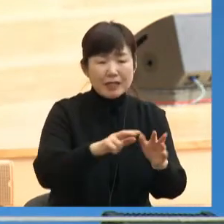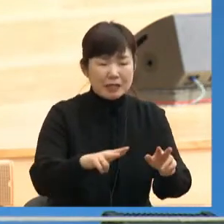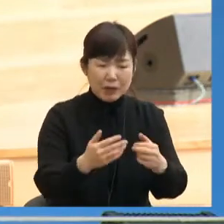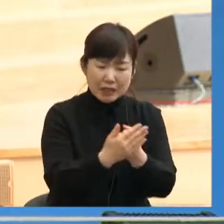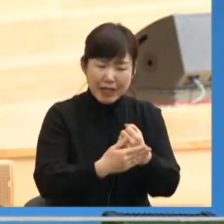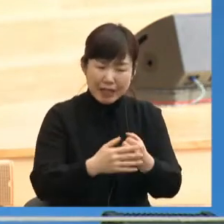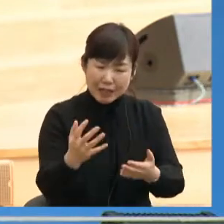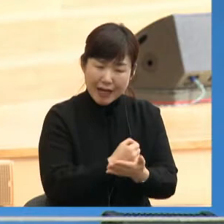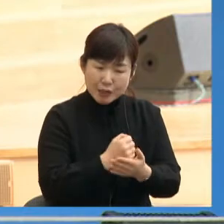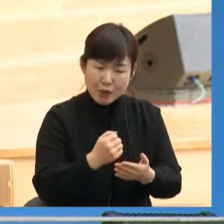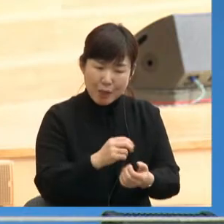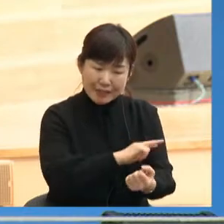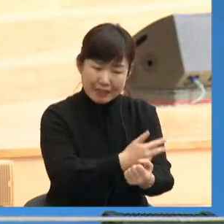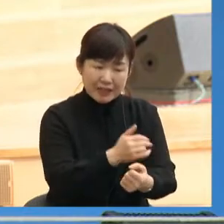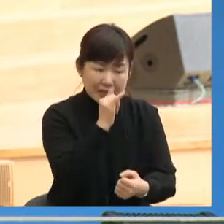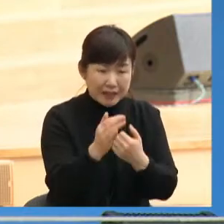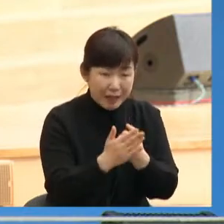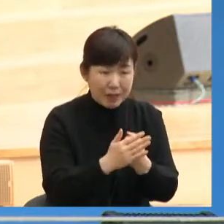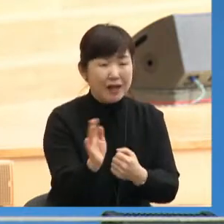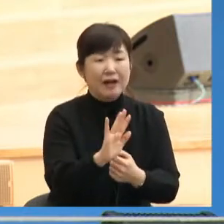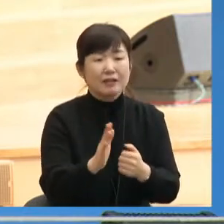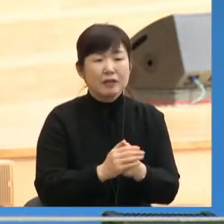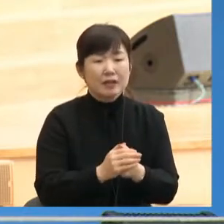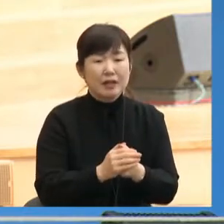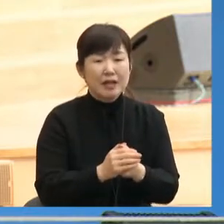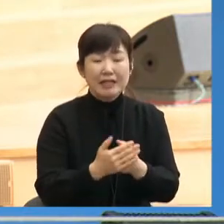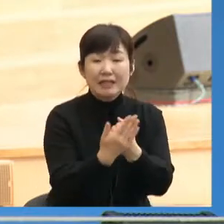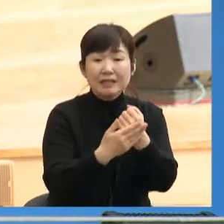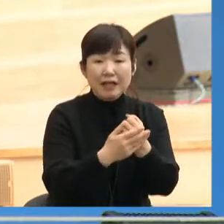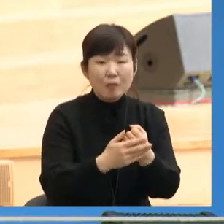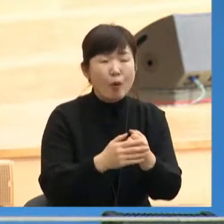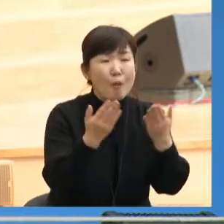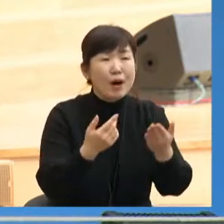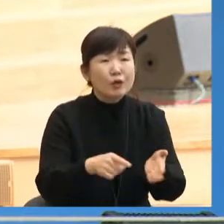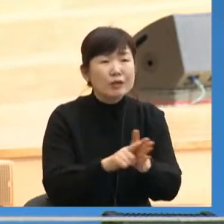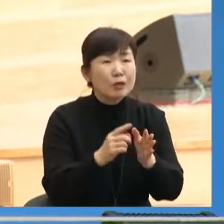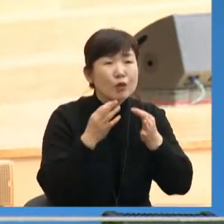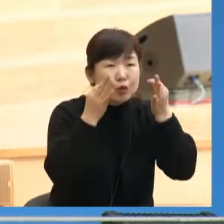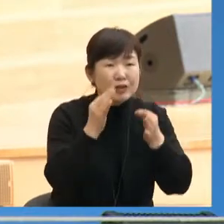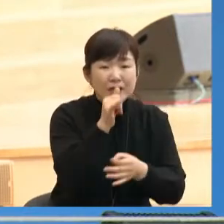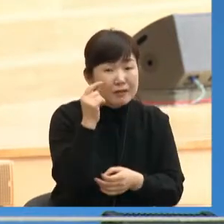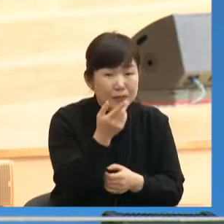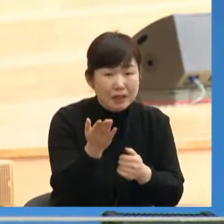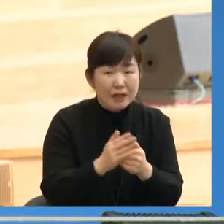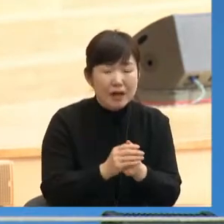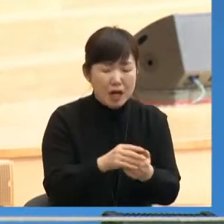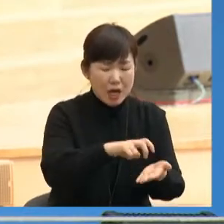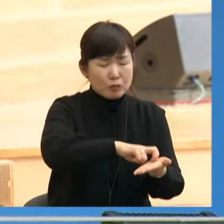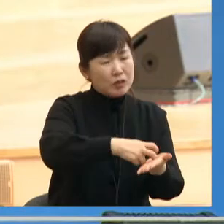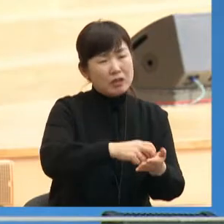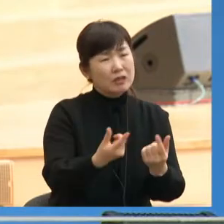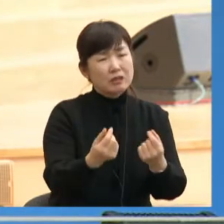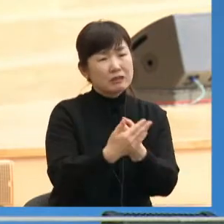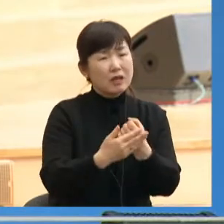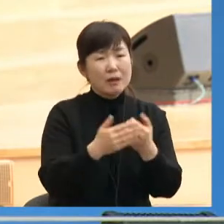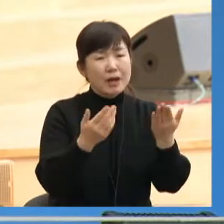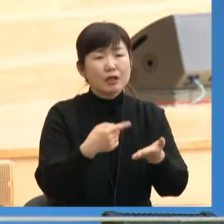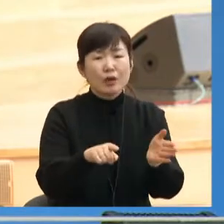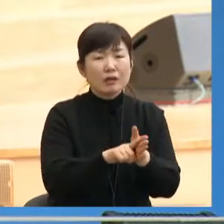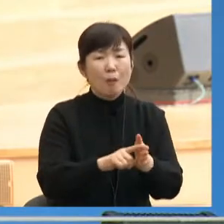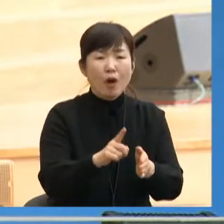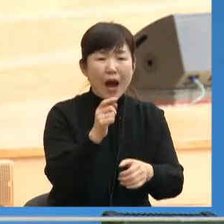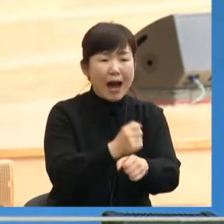있기 때문에 임한 게 아니에요. 이런 은혜를 받기 위해서 어떤 노력을 했습니까? 무비보셋은 이런 은혜를 받기 위해 그가 한